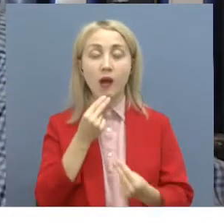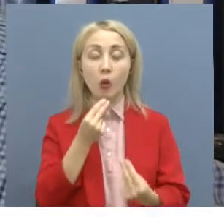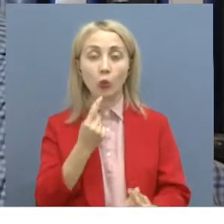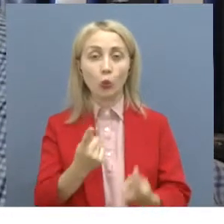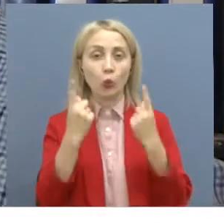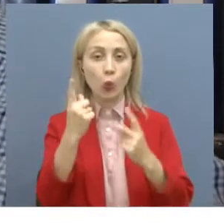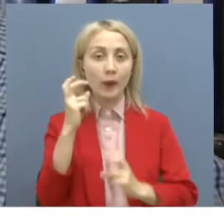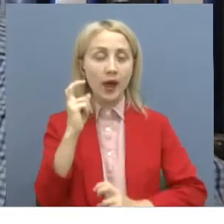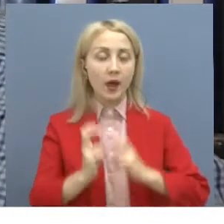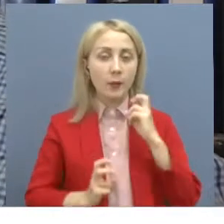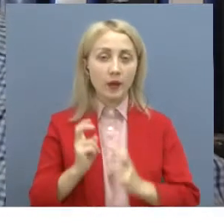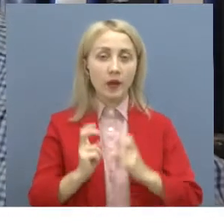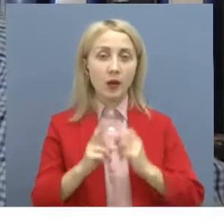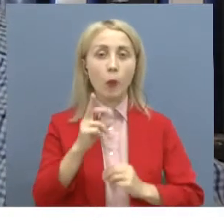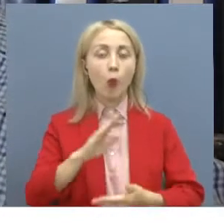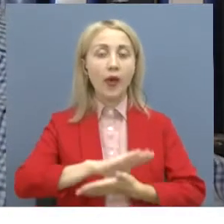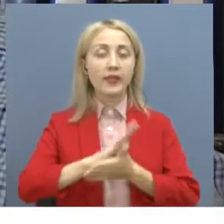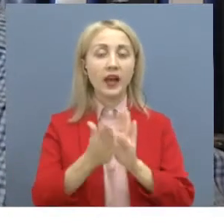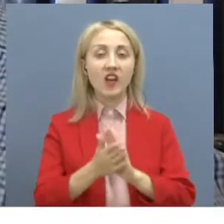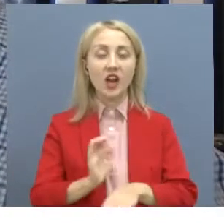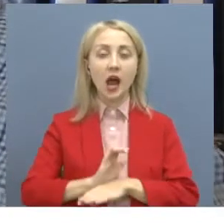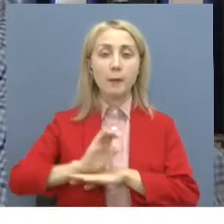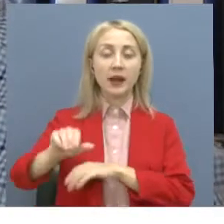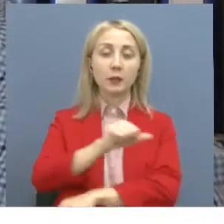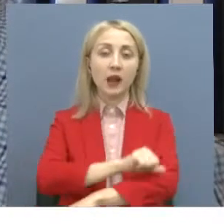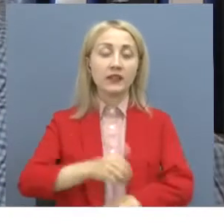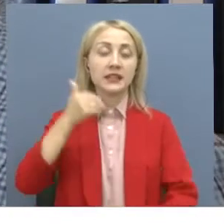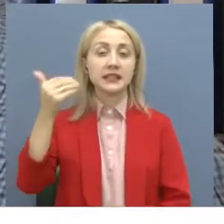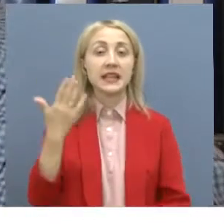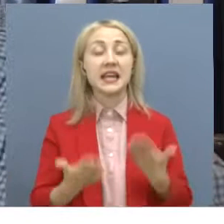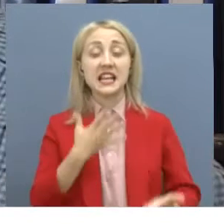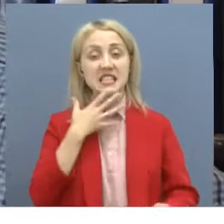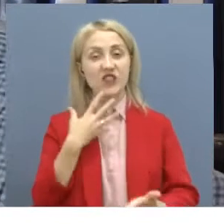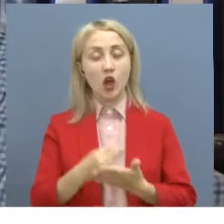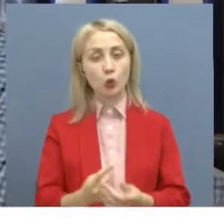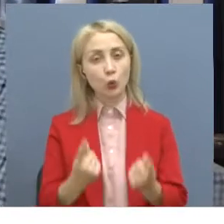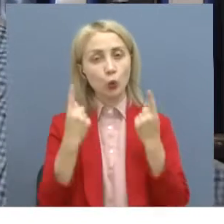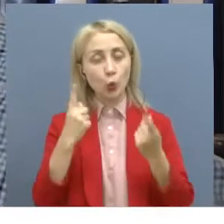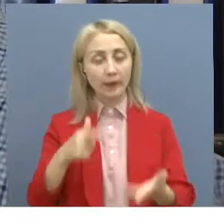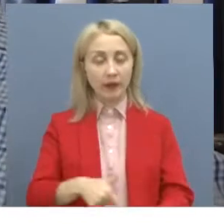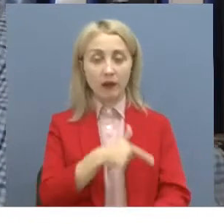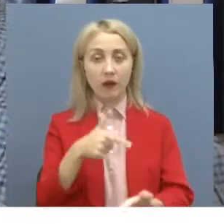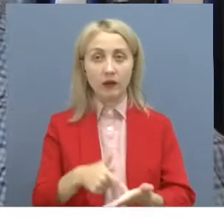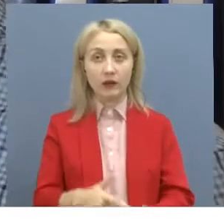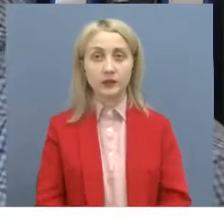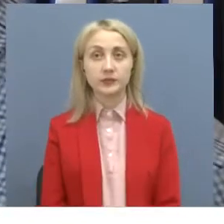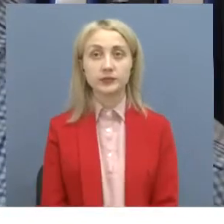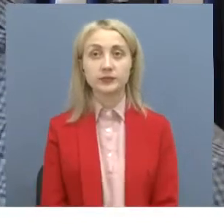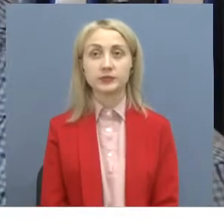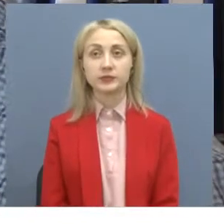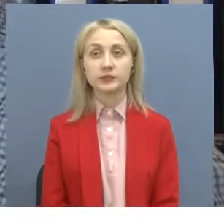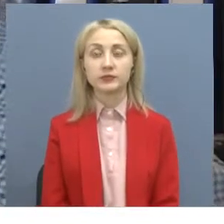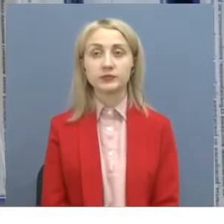еті, 4-5 бастай кіреді, қойдың еті, 10-15 бастай күніне кіреді. Негізі сұраныс болса,